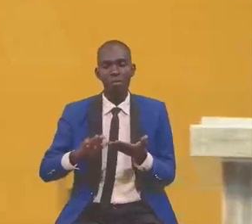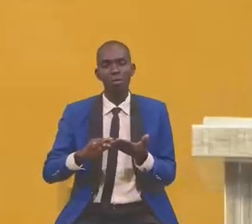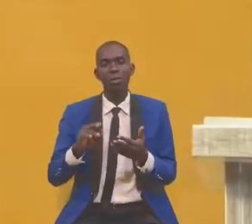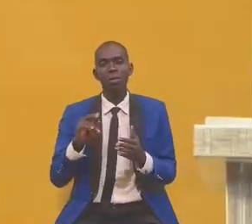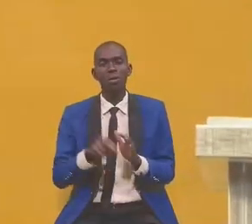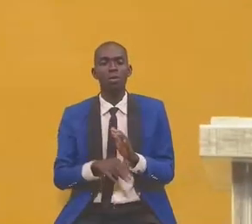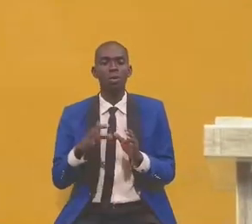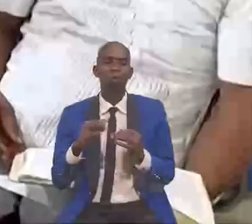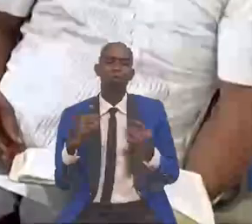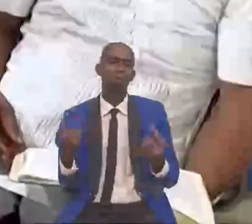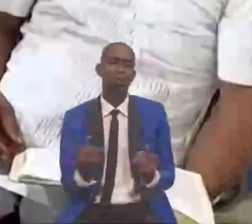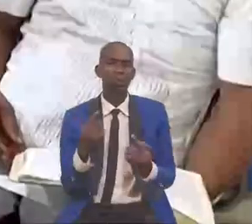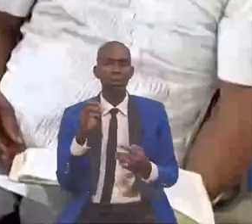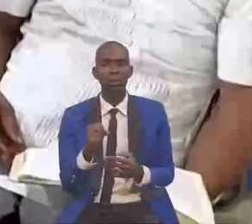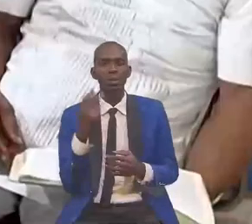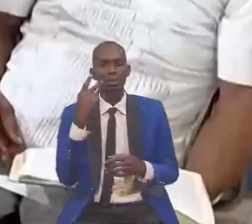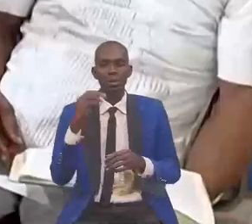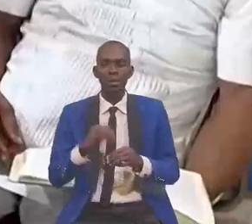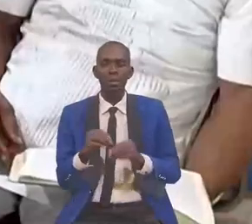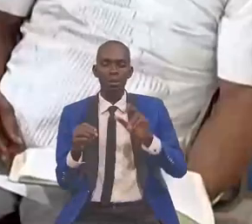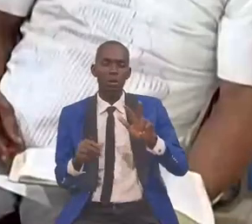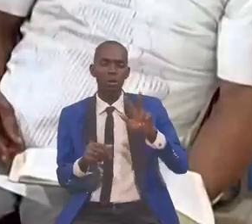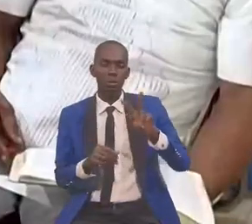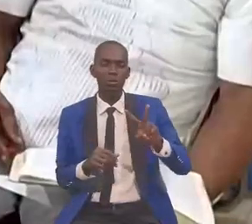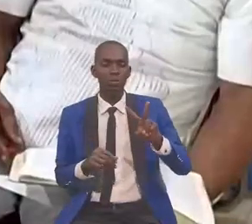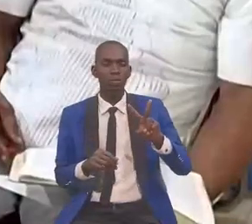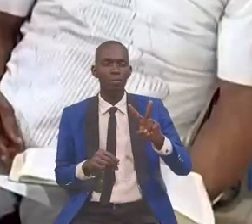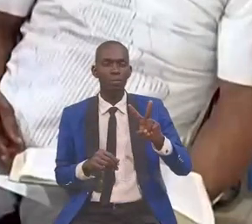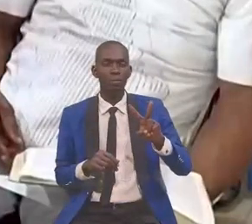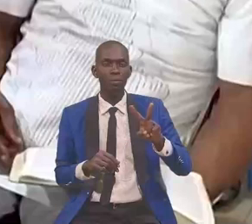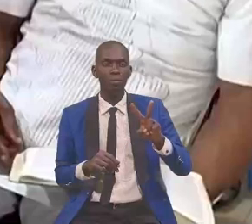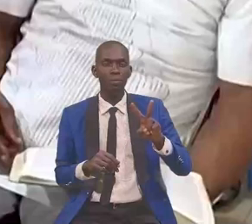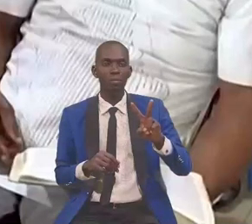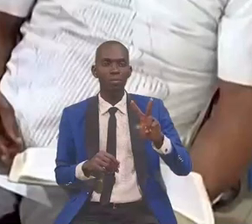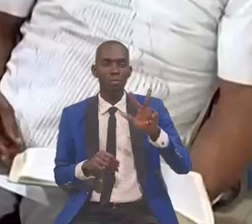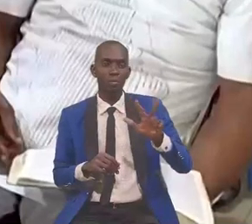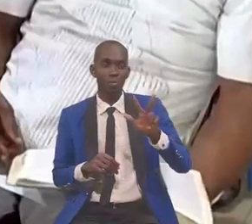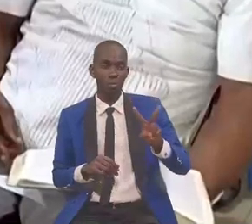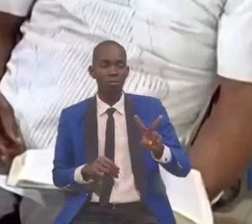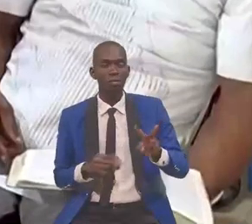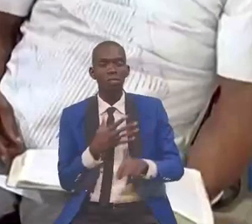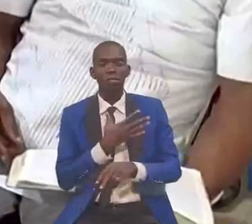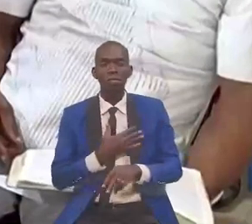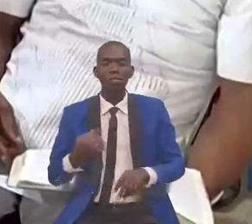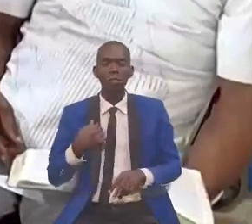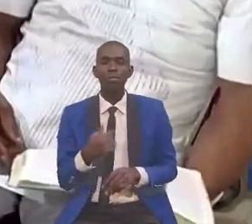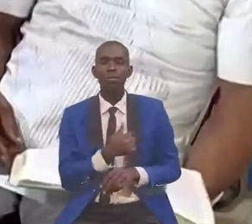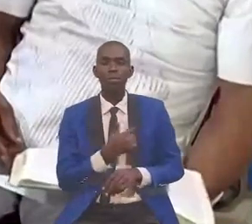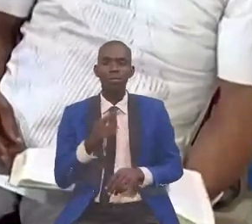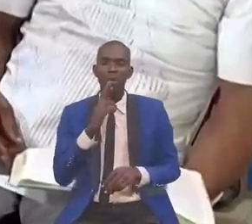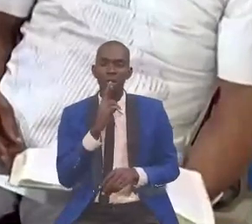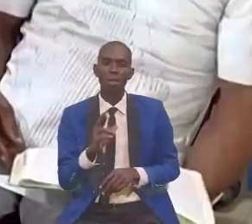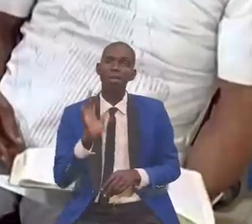32. Aidez, nous sommes témoins de ces choses. Nous sommes témoins de ces